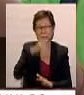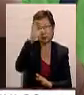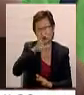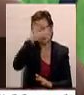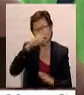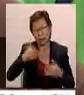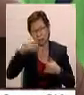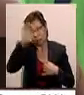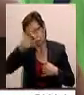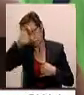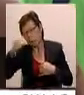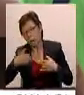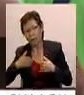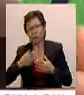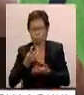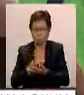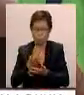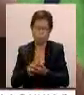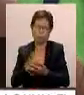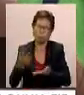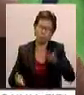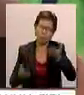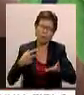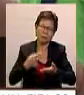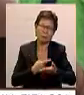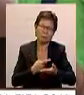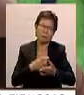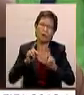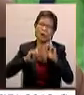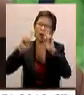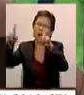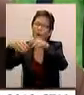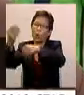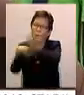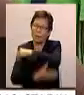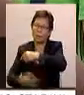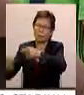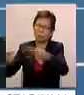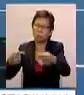kalau ada sumber kewangan mungkin kita pergi ke luar negara lah.